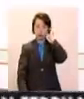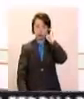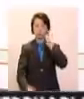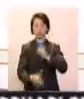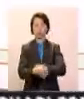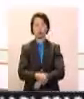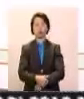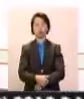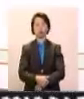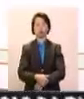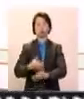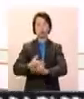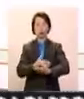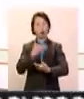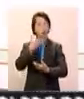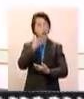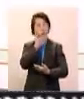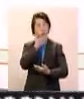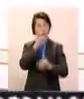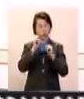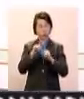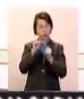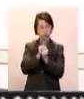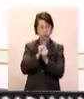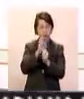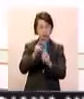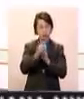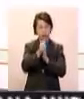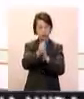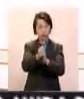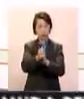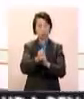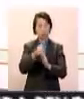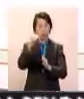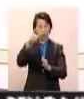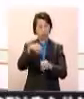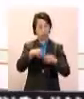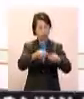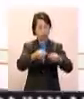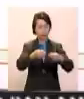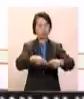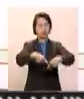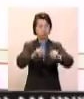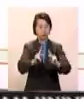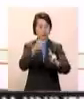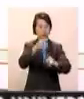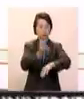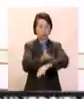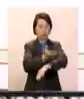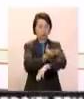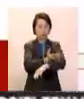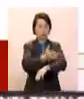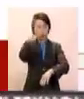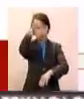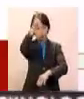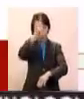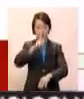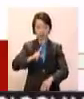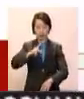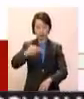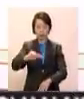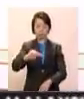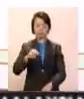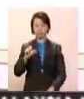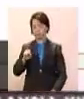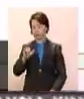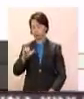Anak muda berkelayakan serta berkebolehan dalam aspek kepimpinan perlu diberi tempat dalam memperkasa Kerajaan Pakatan Harapan. Syed Saddiq